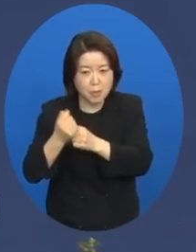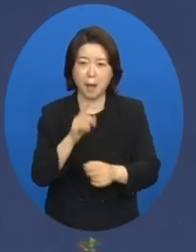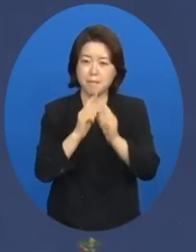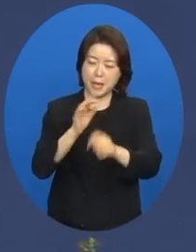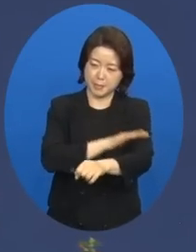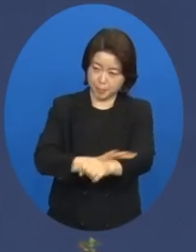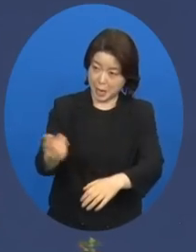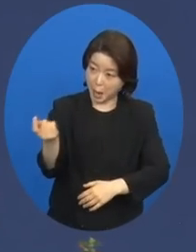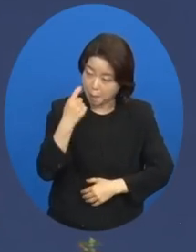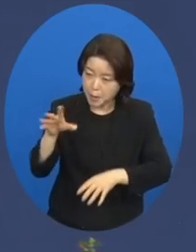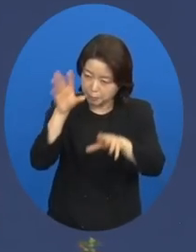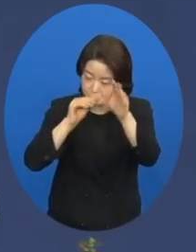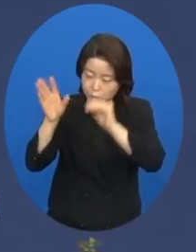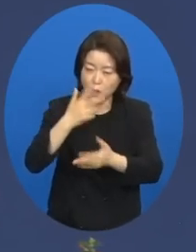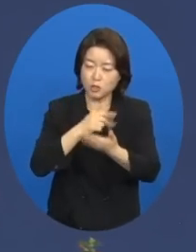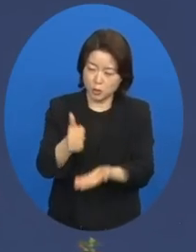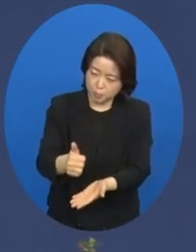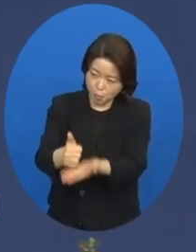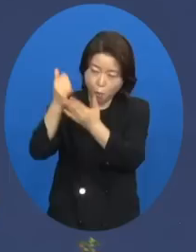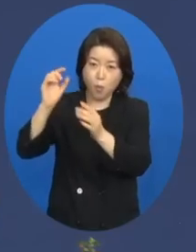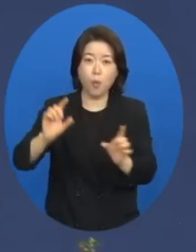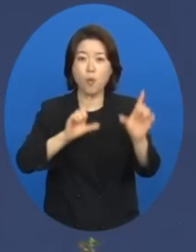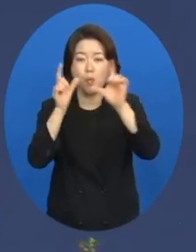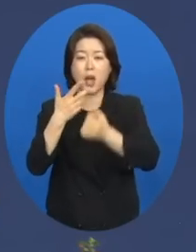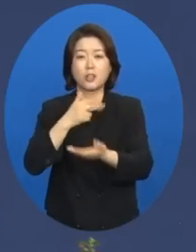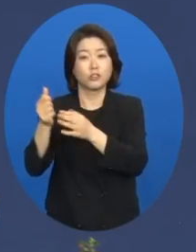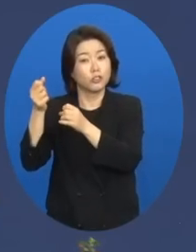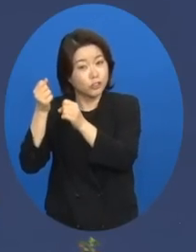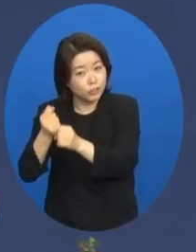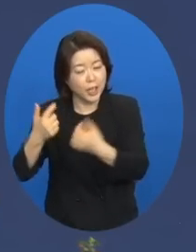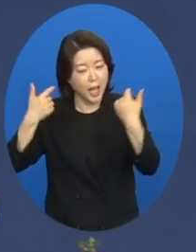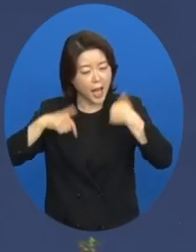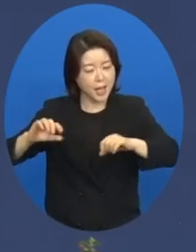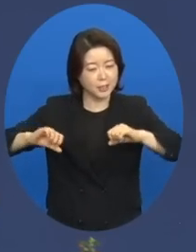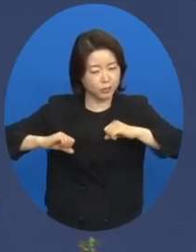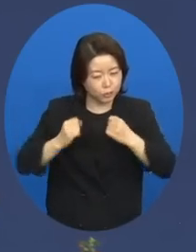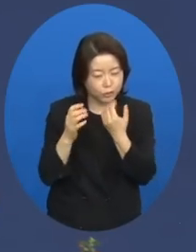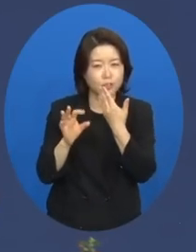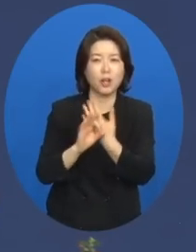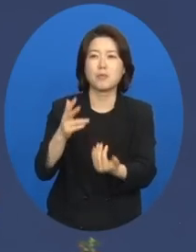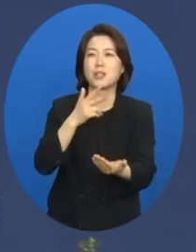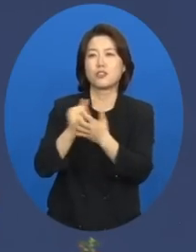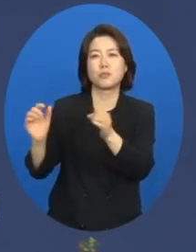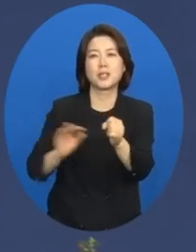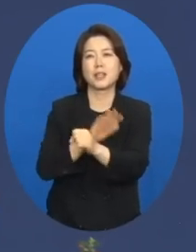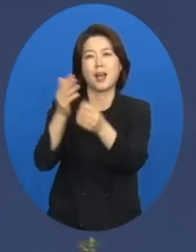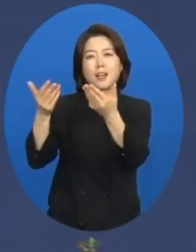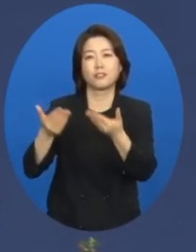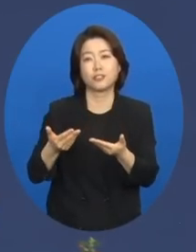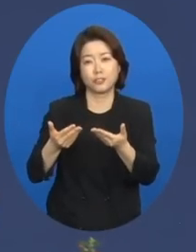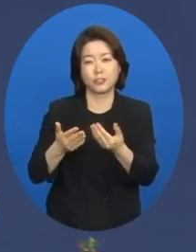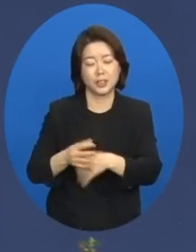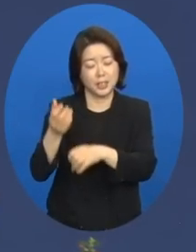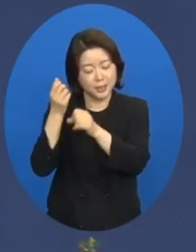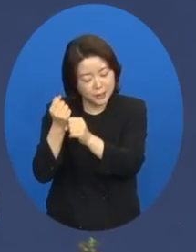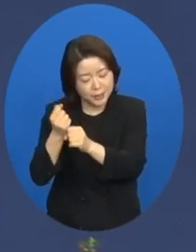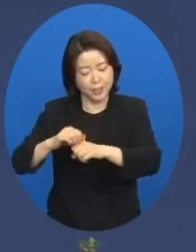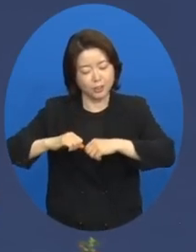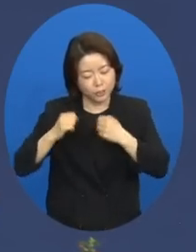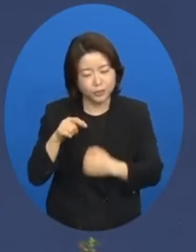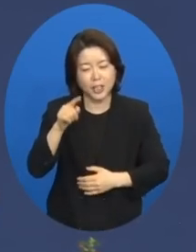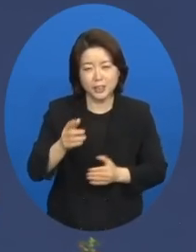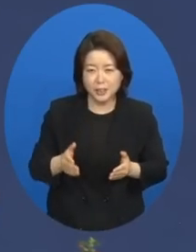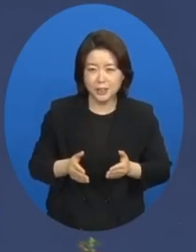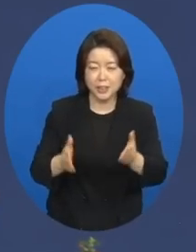배우고 주를 모시고 살아가세. 주를 의지하며 항상 순종하면 주가 사랑해 주시리라. 의지하고 순종하는